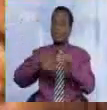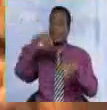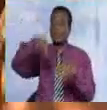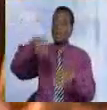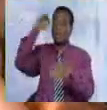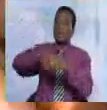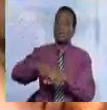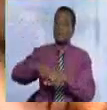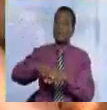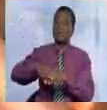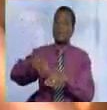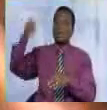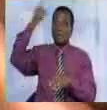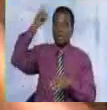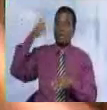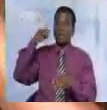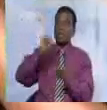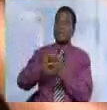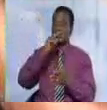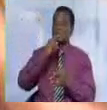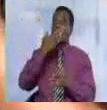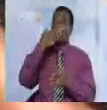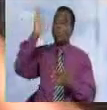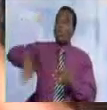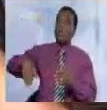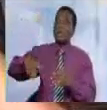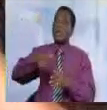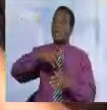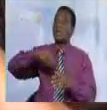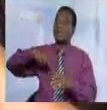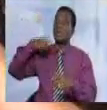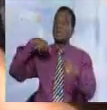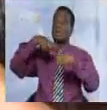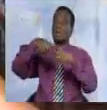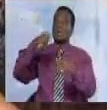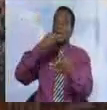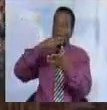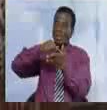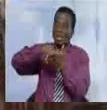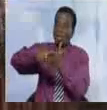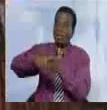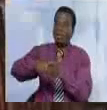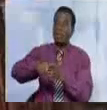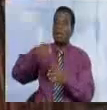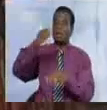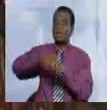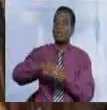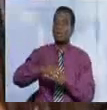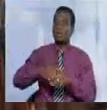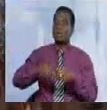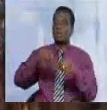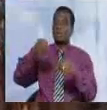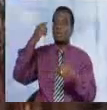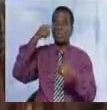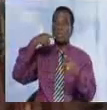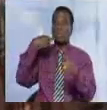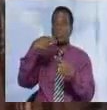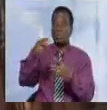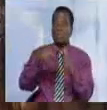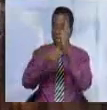législatives ont constitué pour nous une véritable mascarade électorale. Et nous allons joindre à ce courrier une documentation suffisamment fournie pour attester